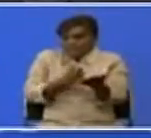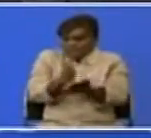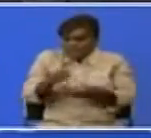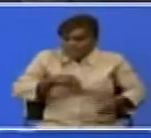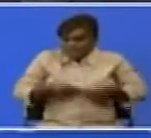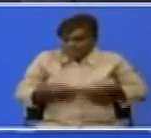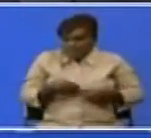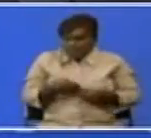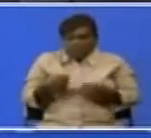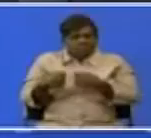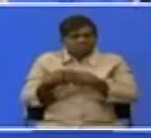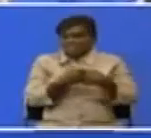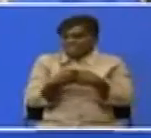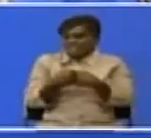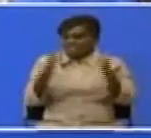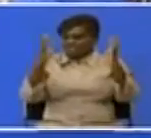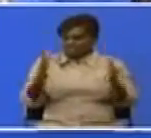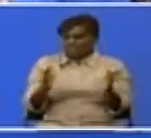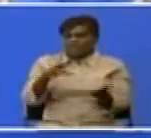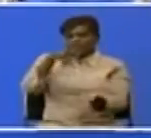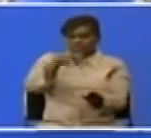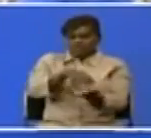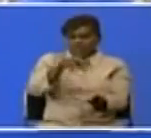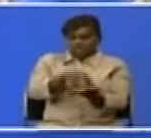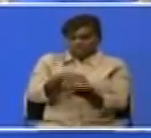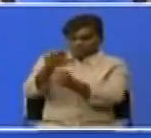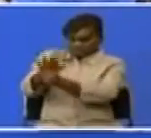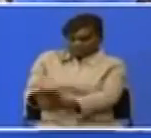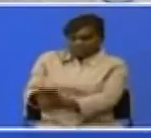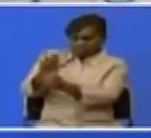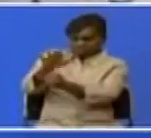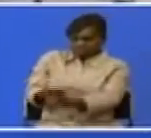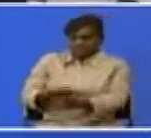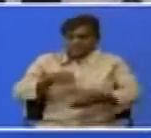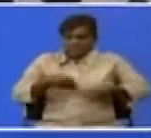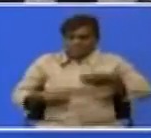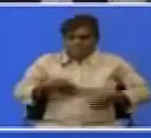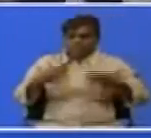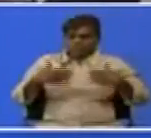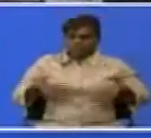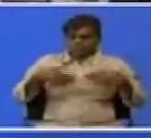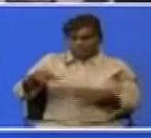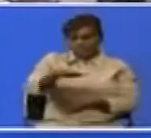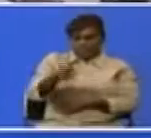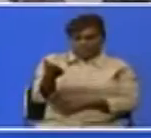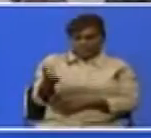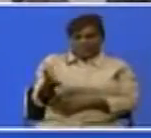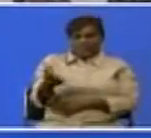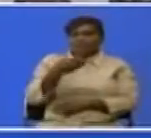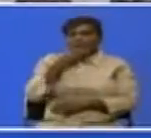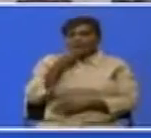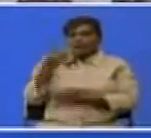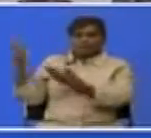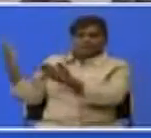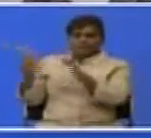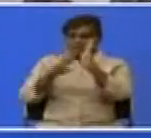walemavu imekuwa changamoto. Hali hii huzidisha unyanyapaa dhidi ya walemavu katika eneo hili. Huyu hapa